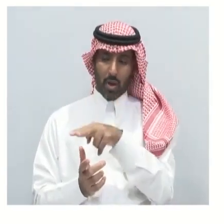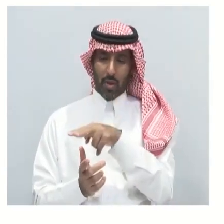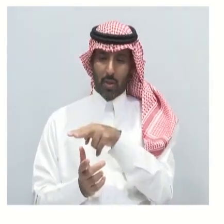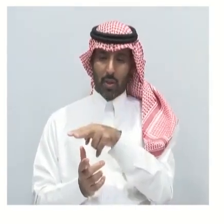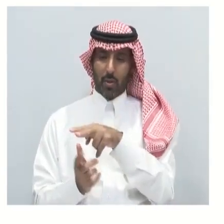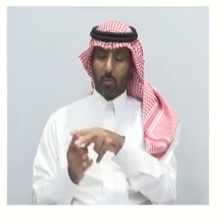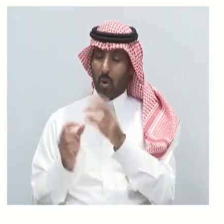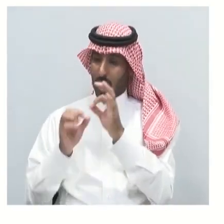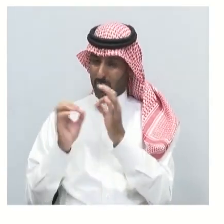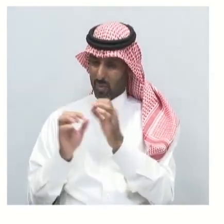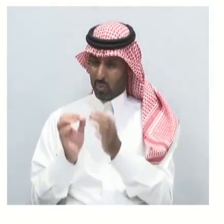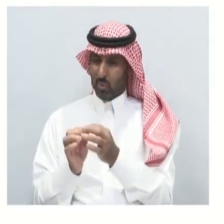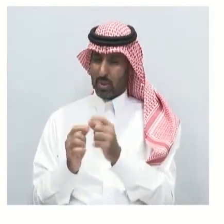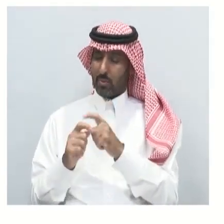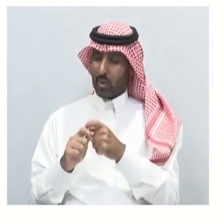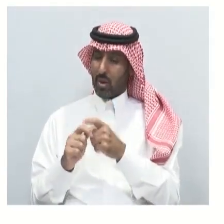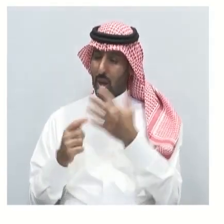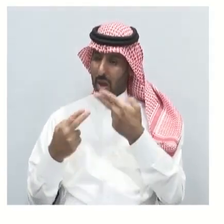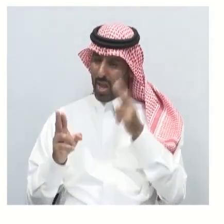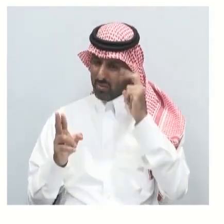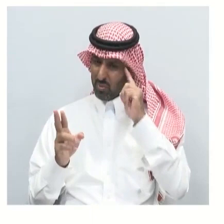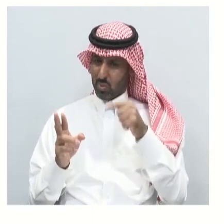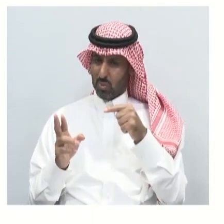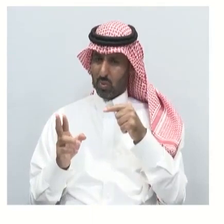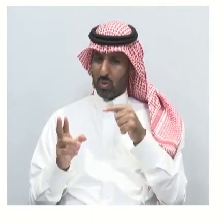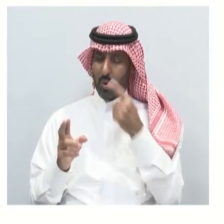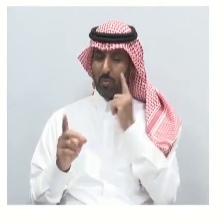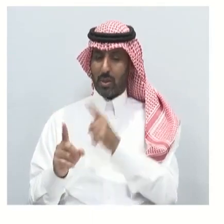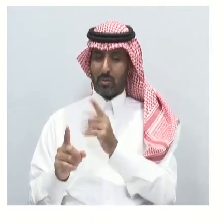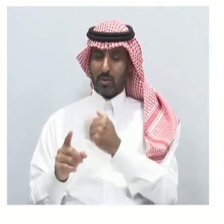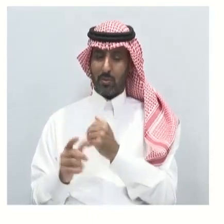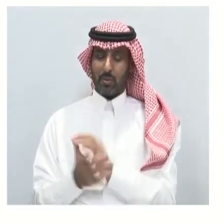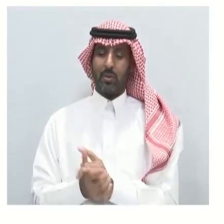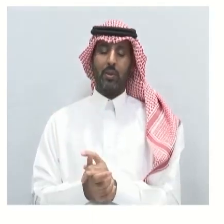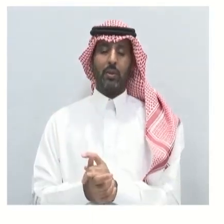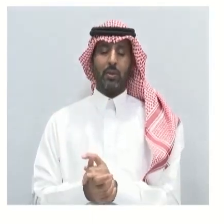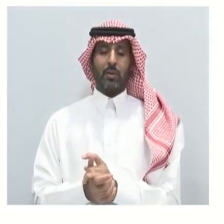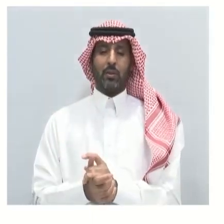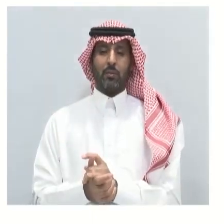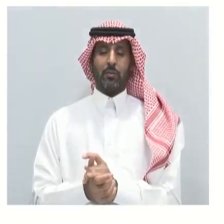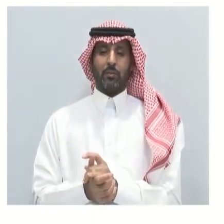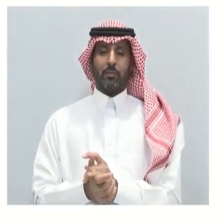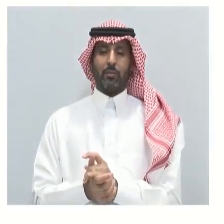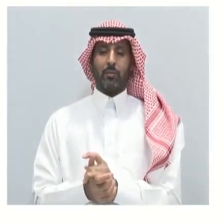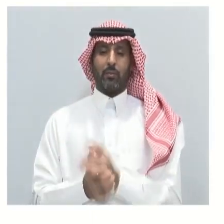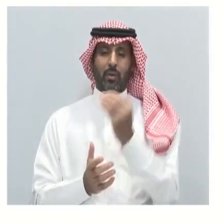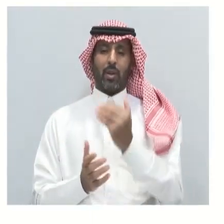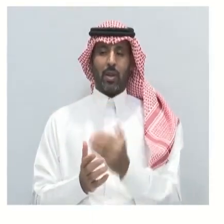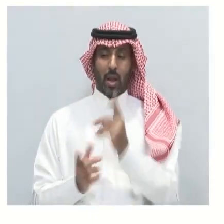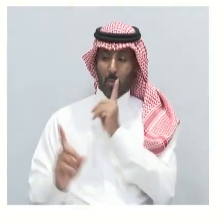هناك ملاحظه مقيده وغير مقيده ومباشره وغير مباشره